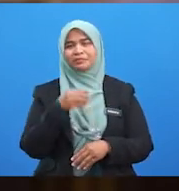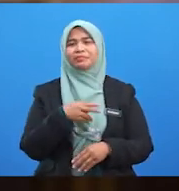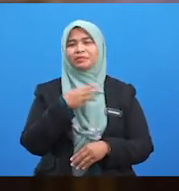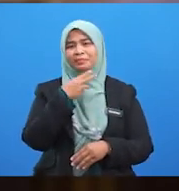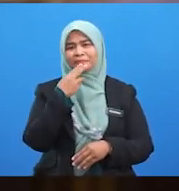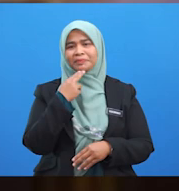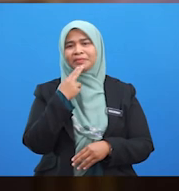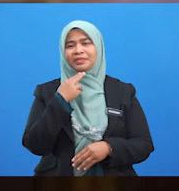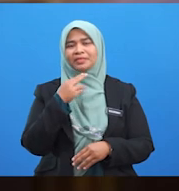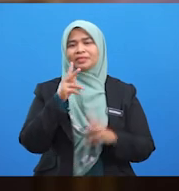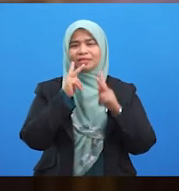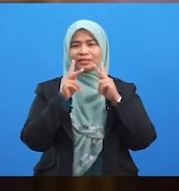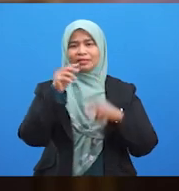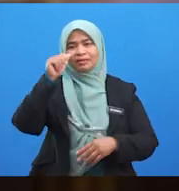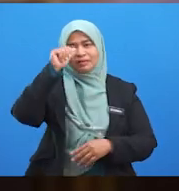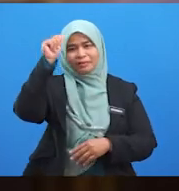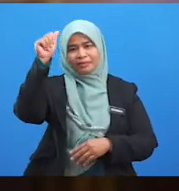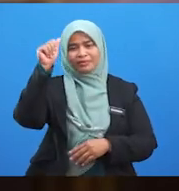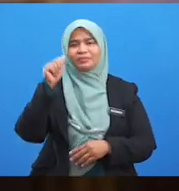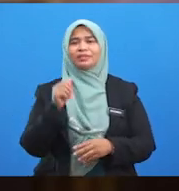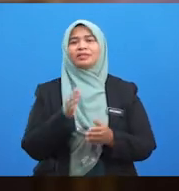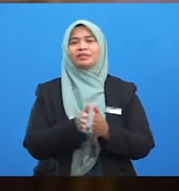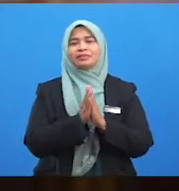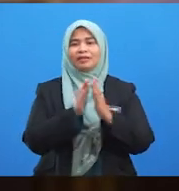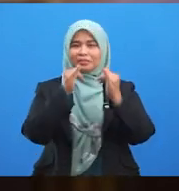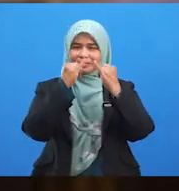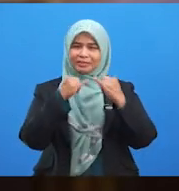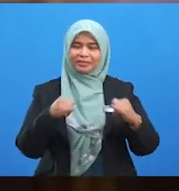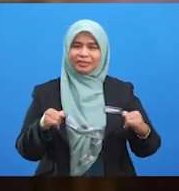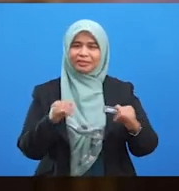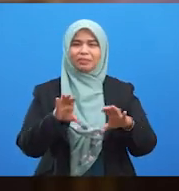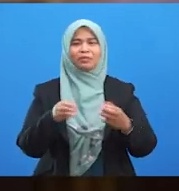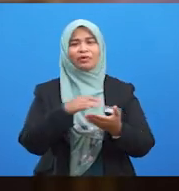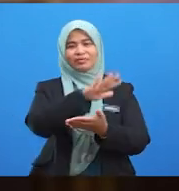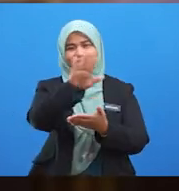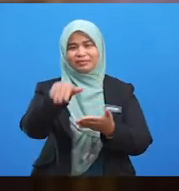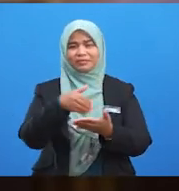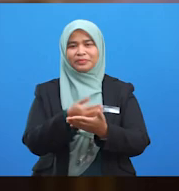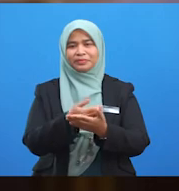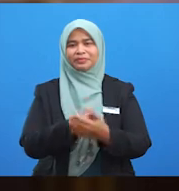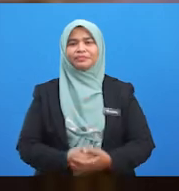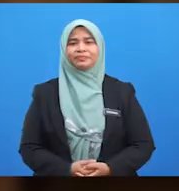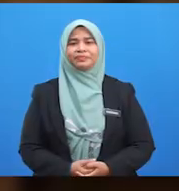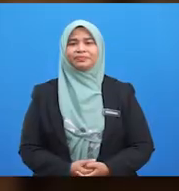kata, Assalamualaikum. Salam sejahtera buat semua.